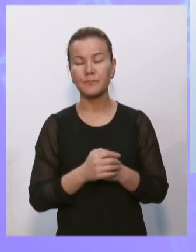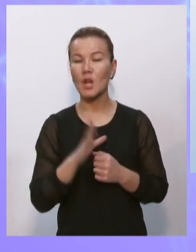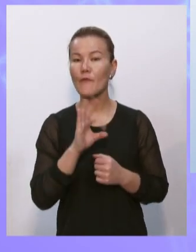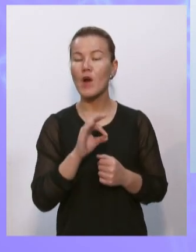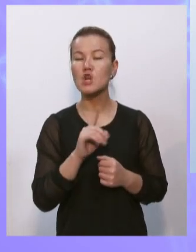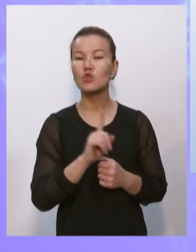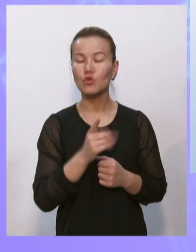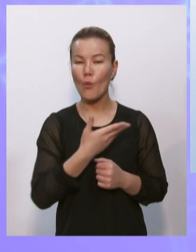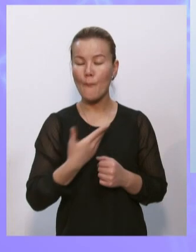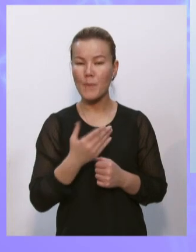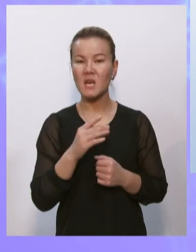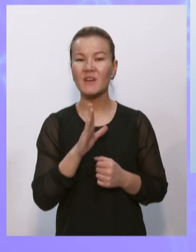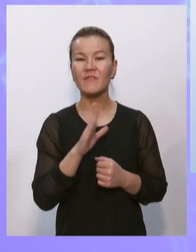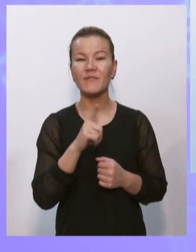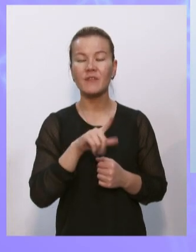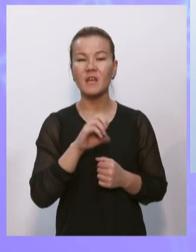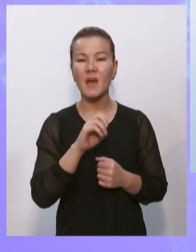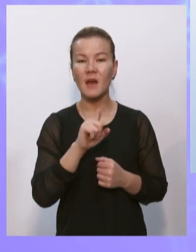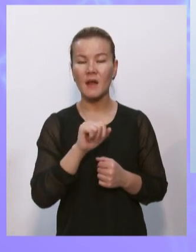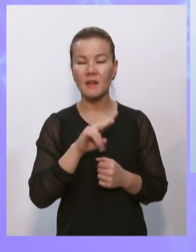Во что мы въехали?